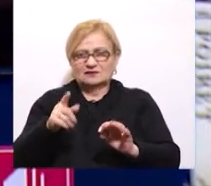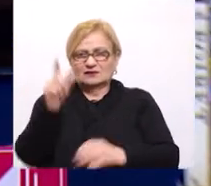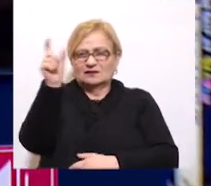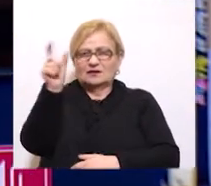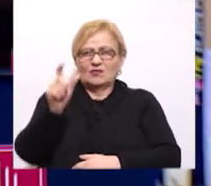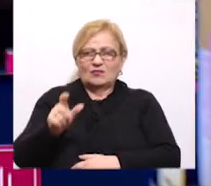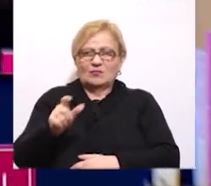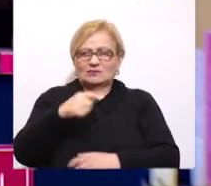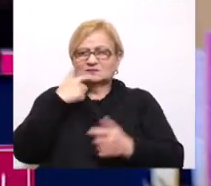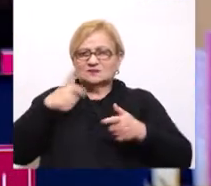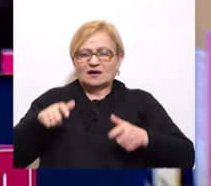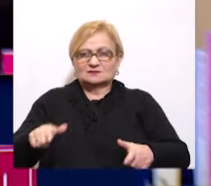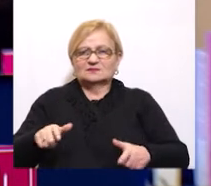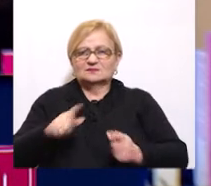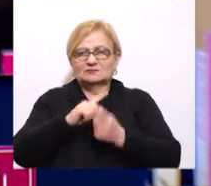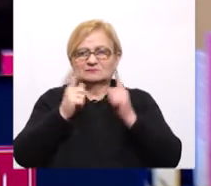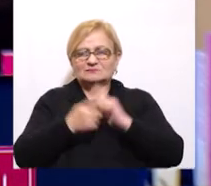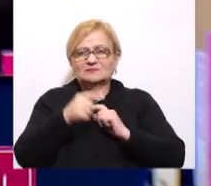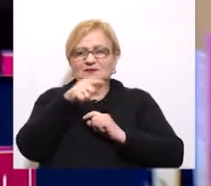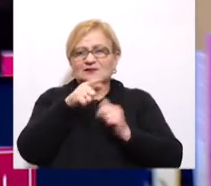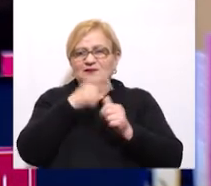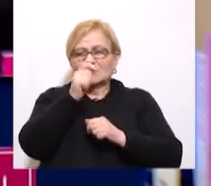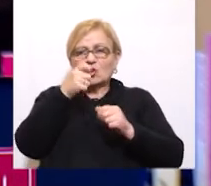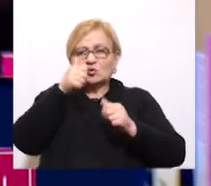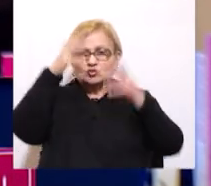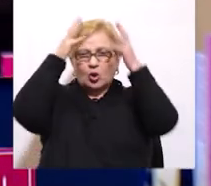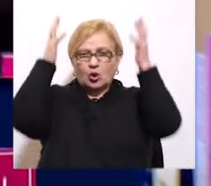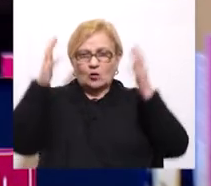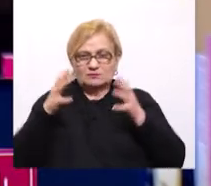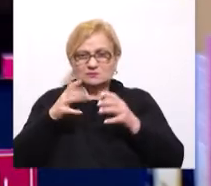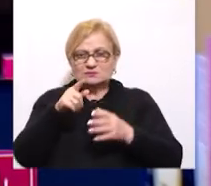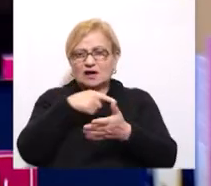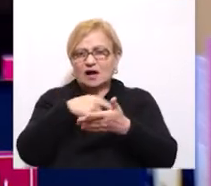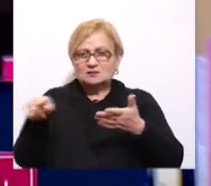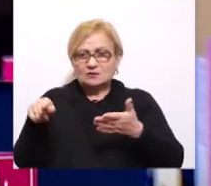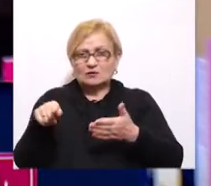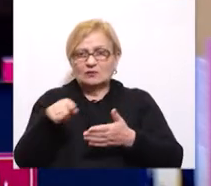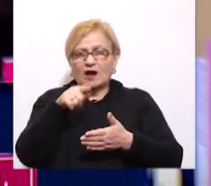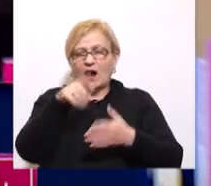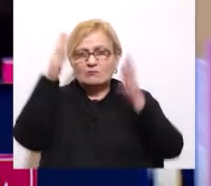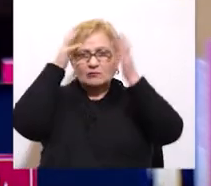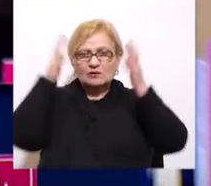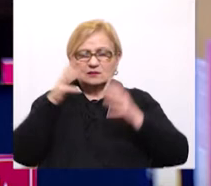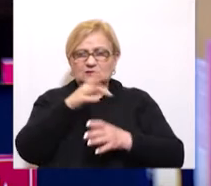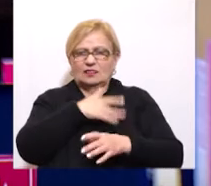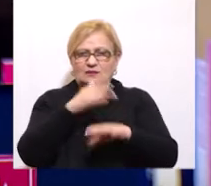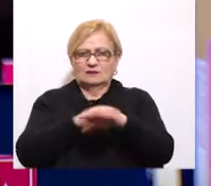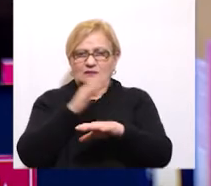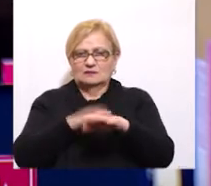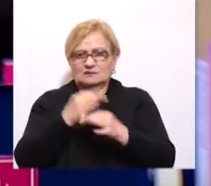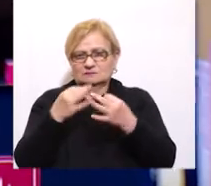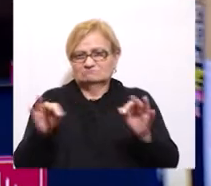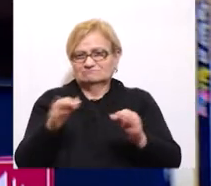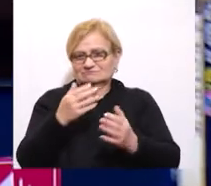პოეტი სარდალს ისევ ლომად მოიხსენიებს და საგანგებოდ გაუსვამს ხაზს ამ ლომის გულმოწყალებას.